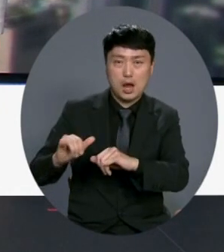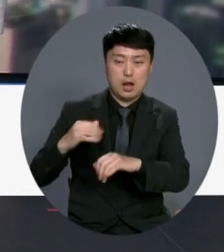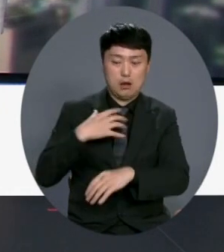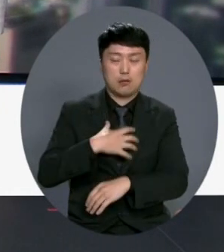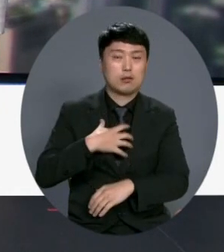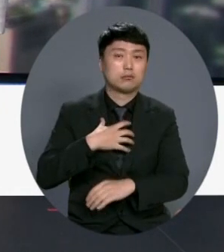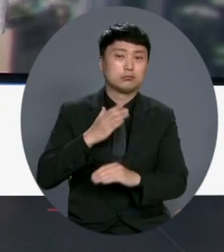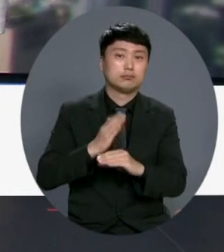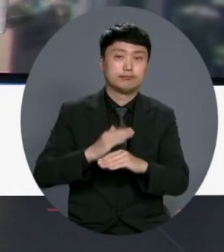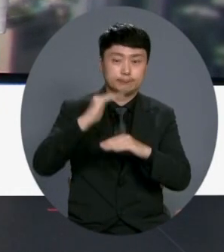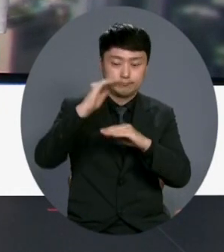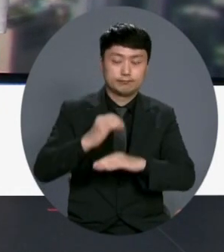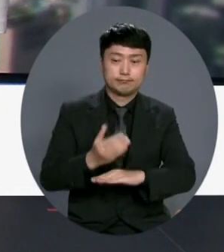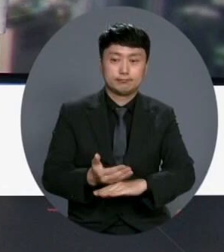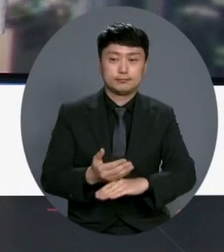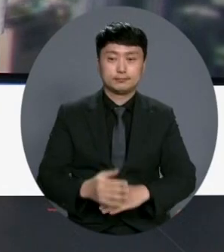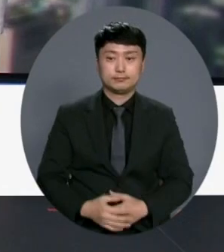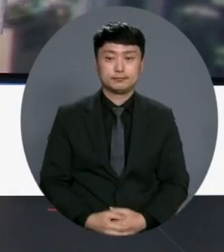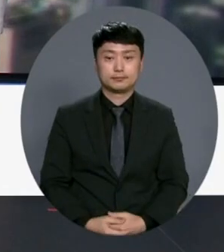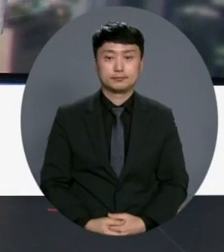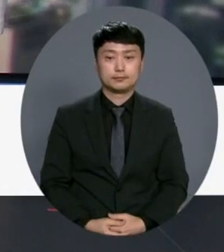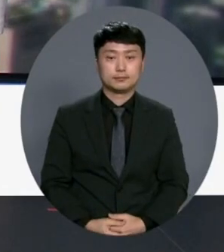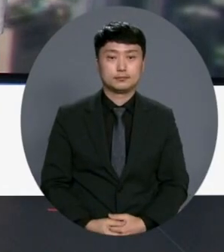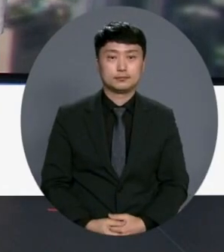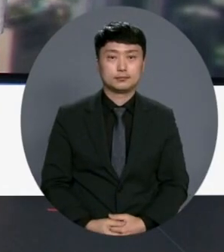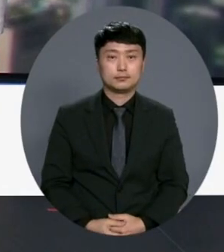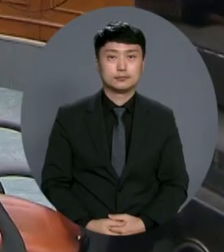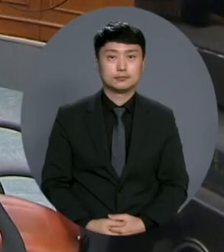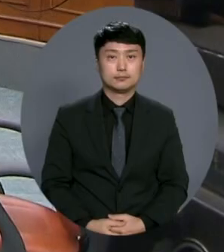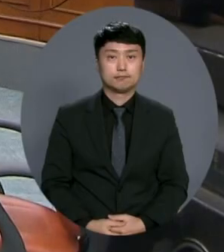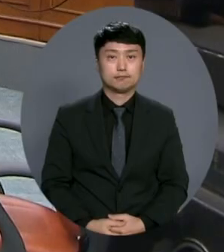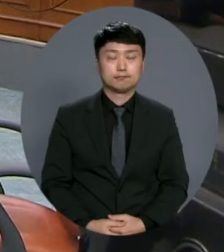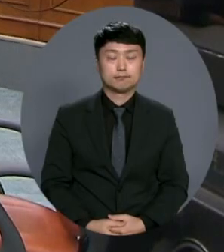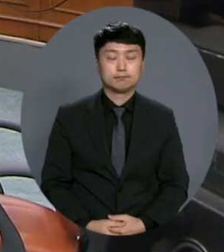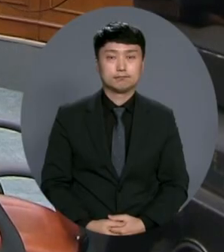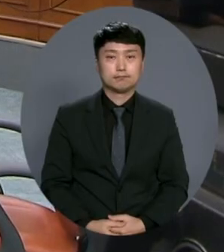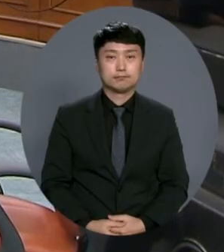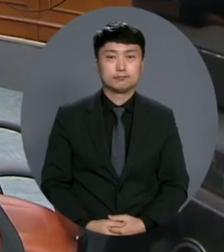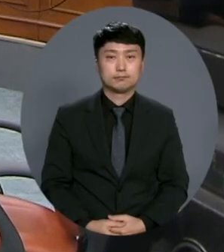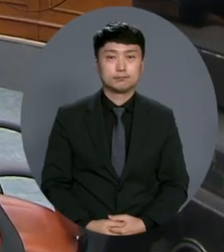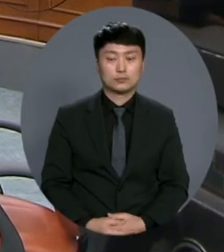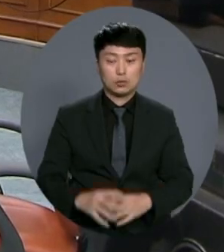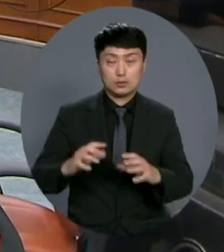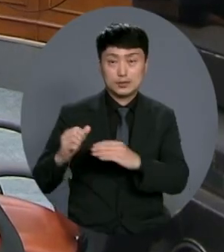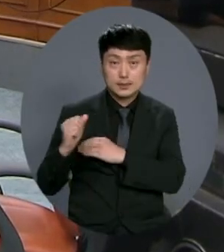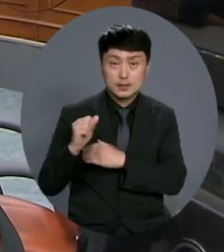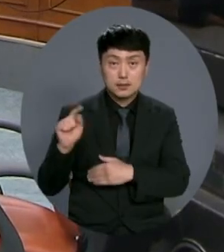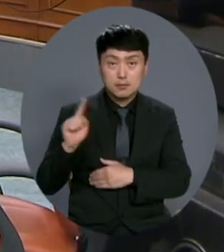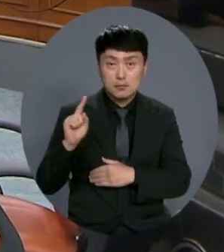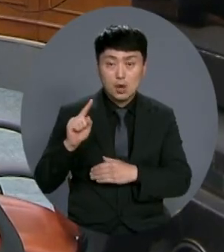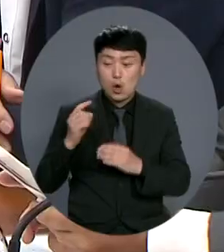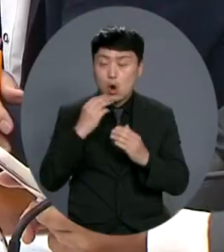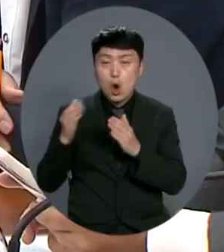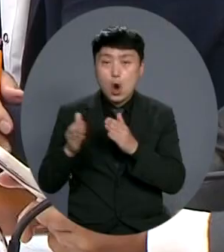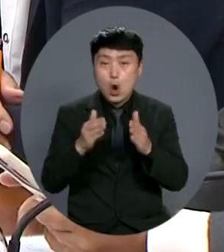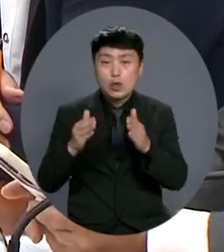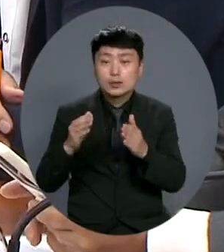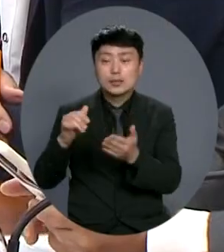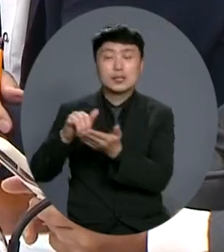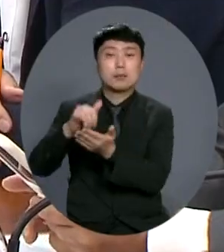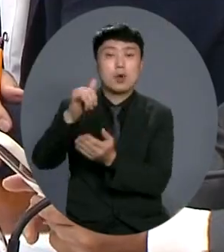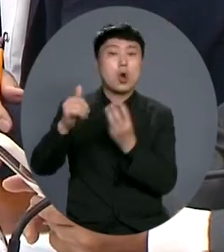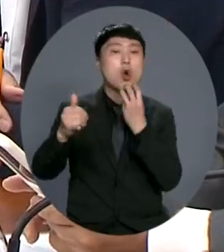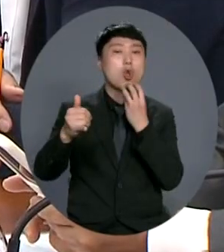우려가 커지고 있습니다 보도의 권윤수 기자입니다 주 도포의 서울을